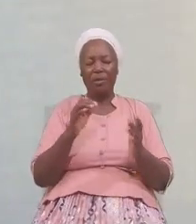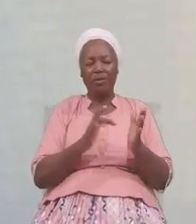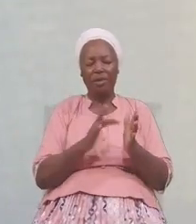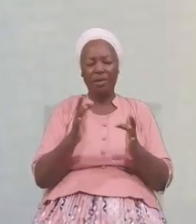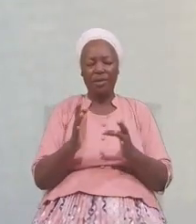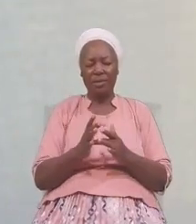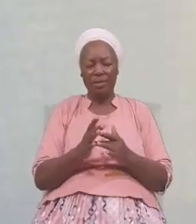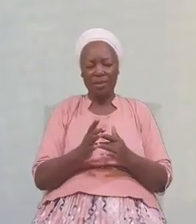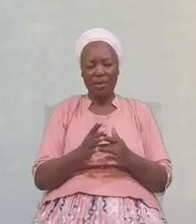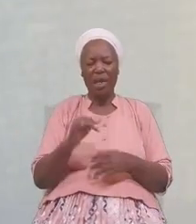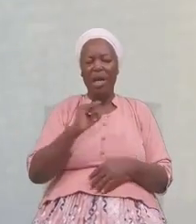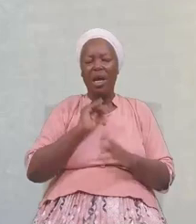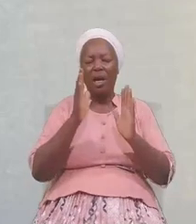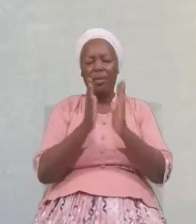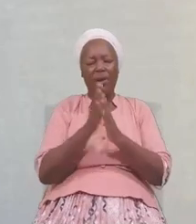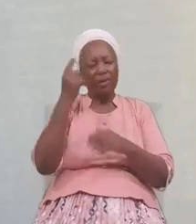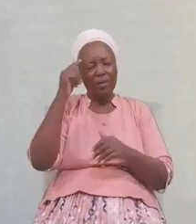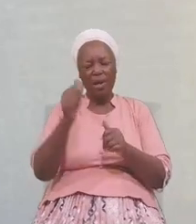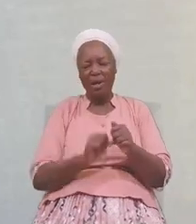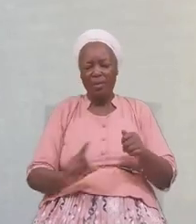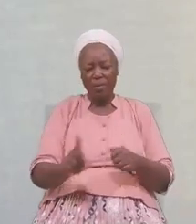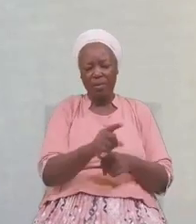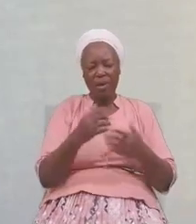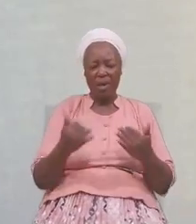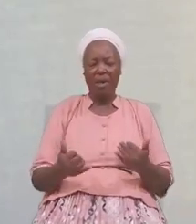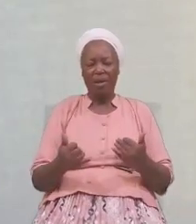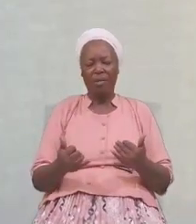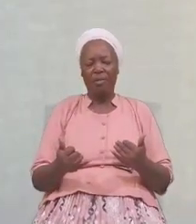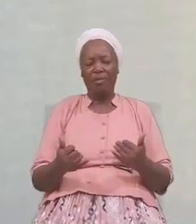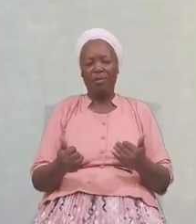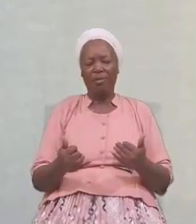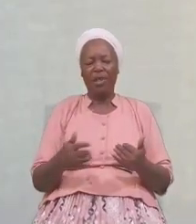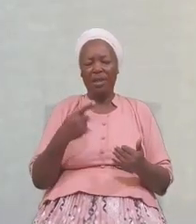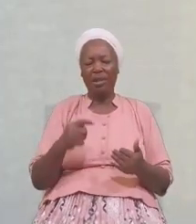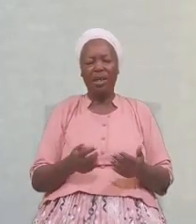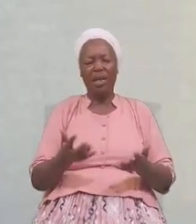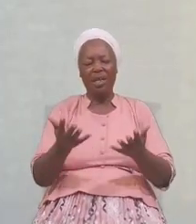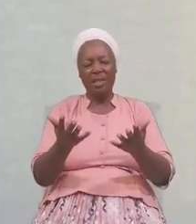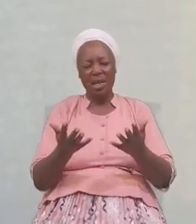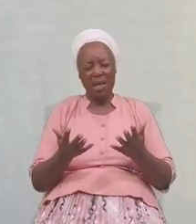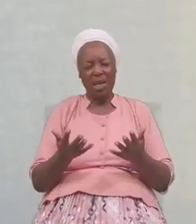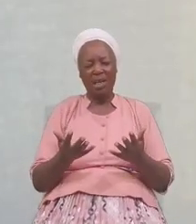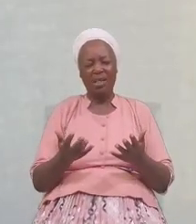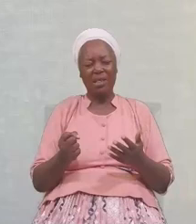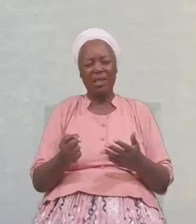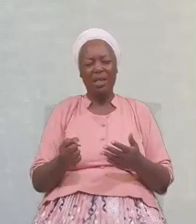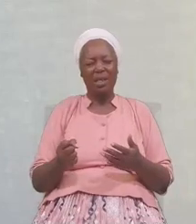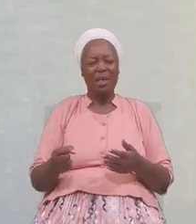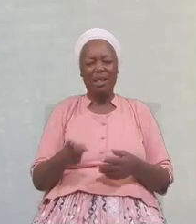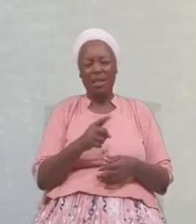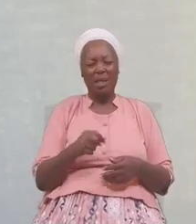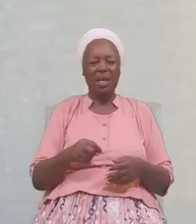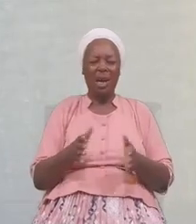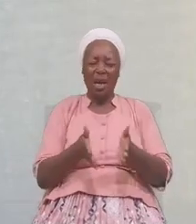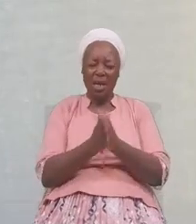je prie pour chacun maintenant le désir qu'ils ont et ils